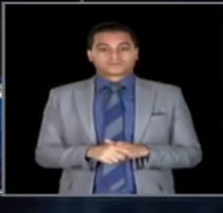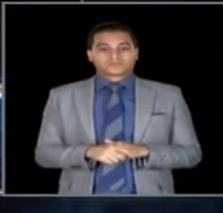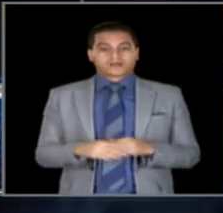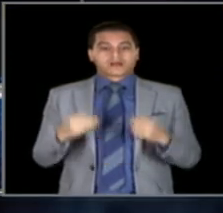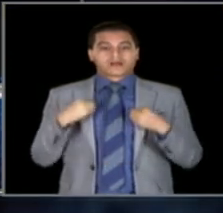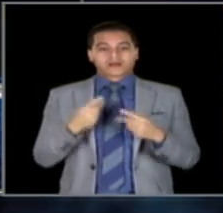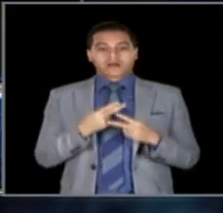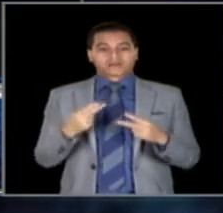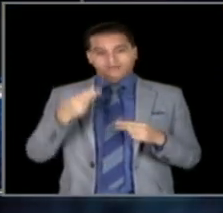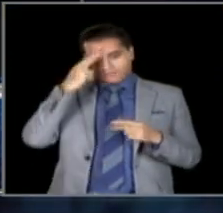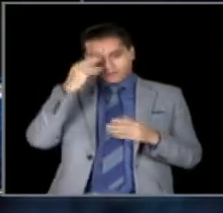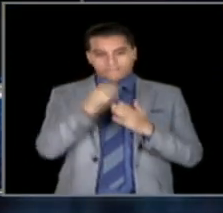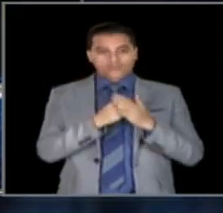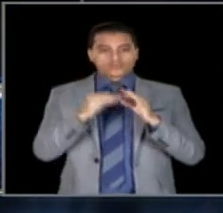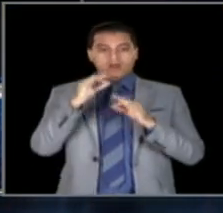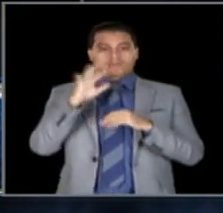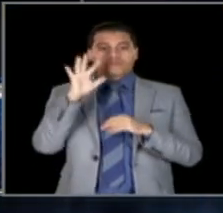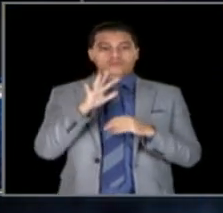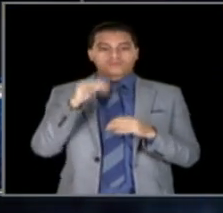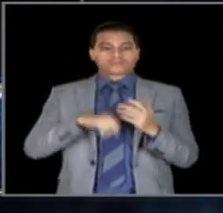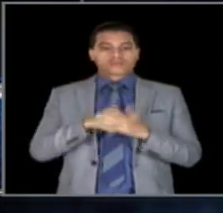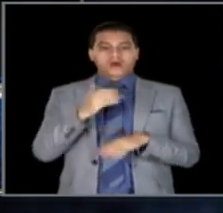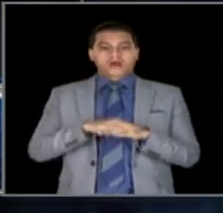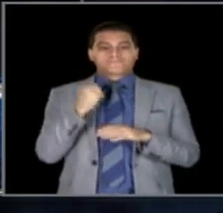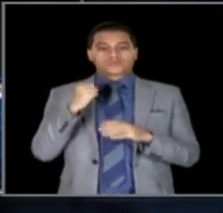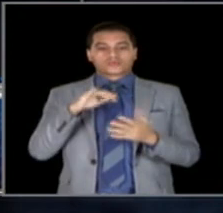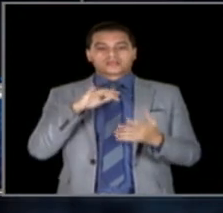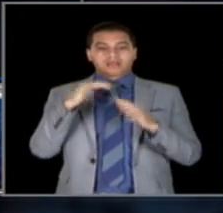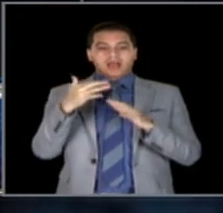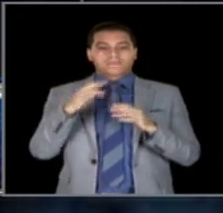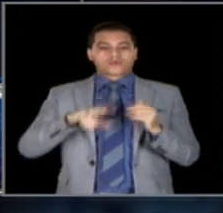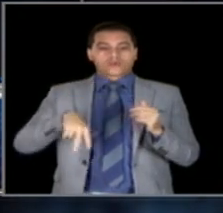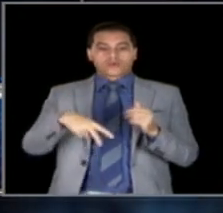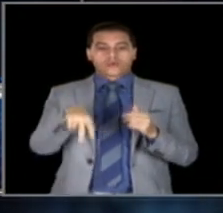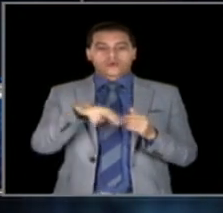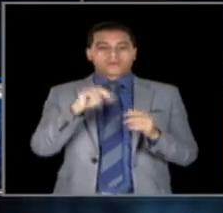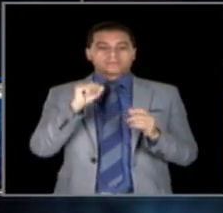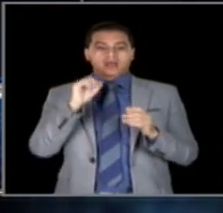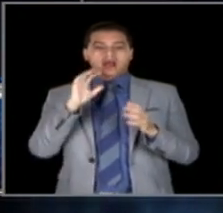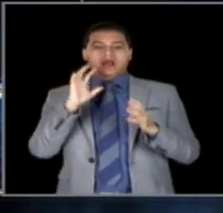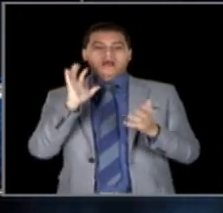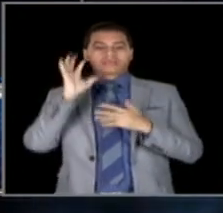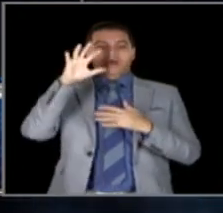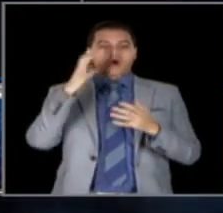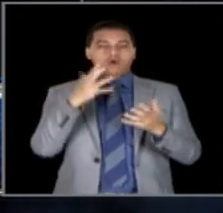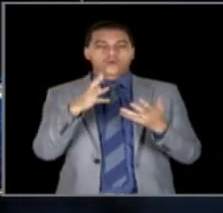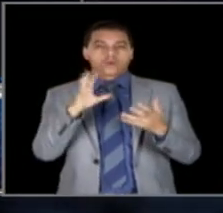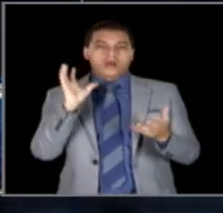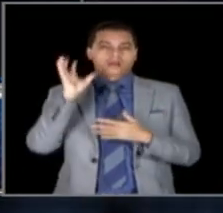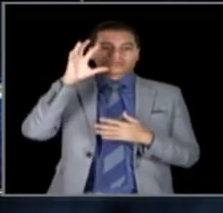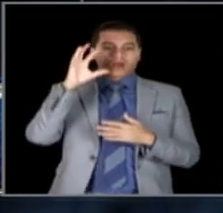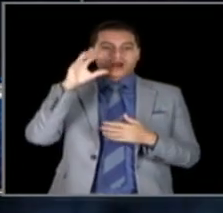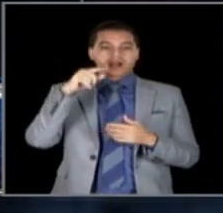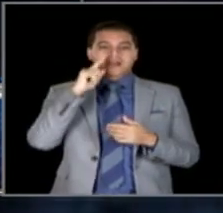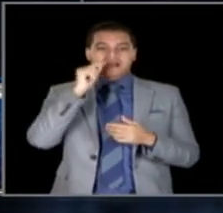رياضة. ما هو المنتخب الأوروبي الفائز ببطولة العالم للكرة الطائرة رجال عام